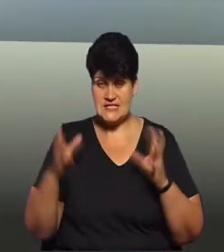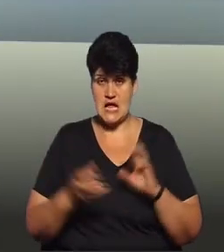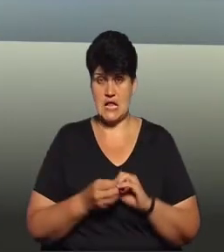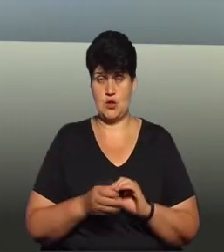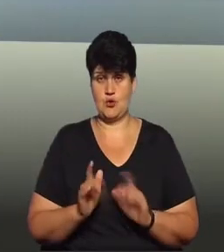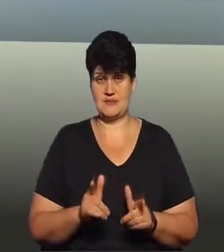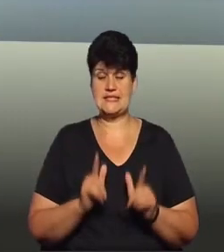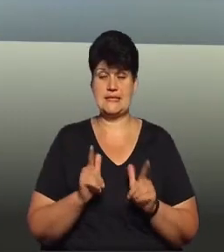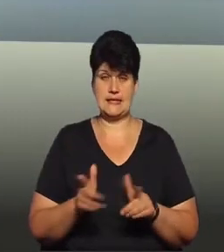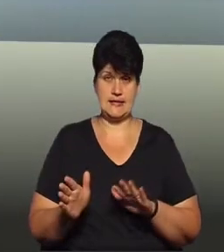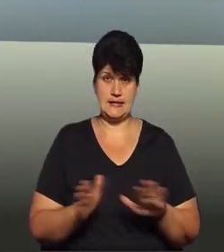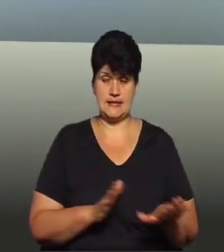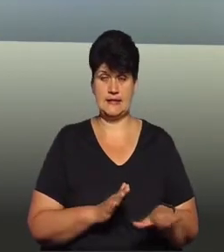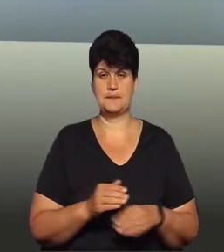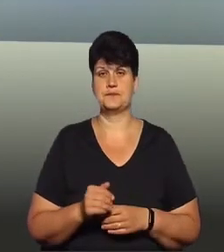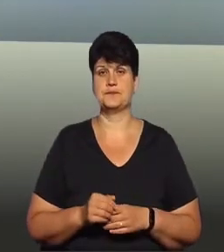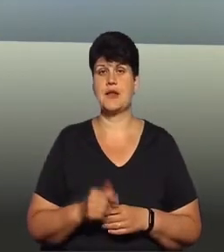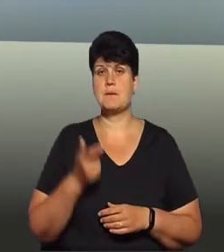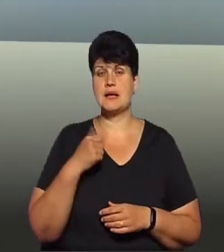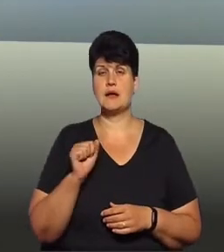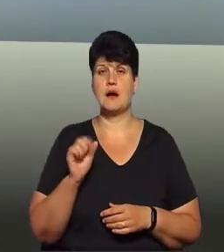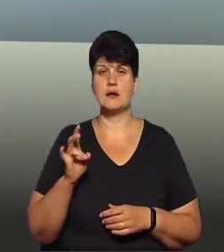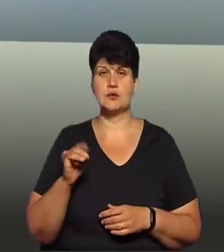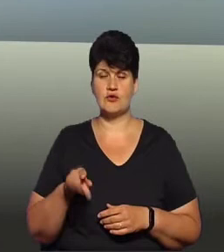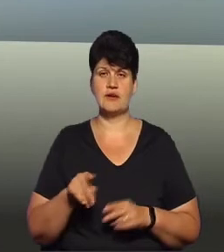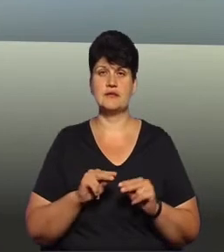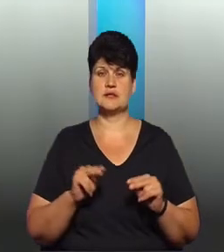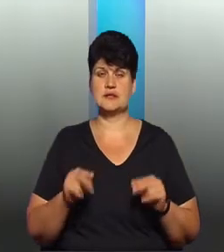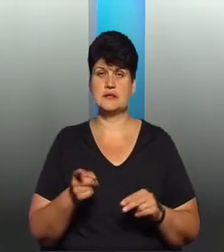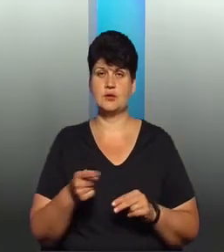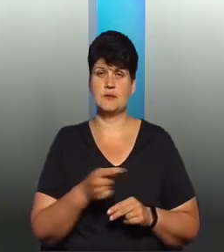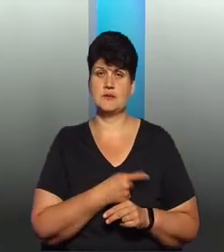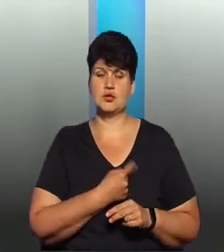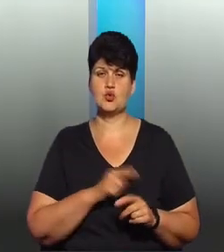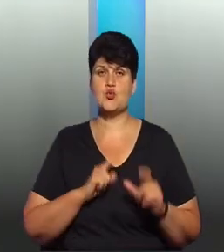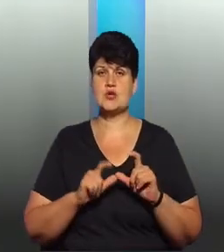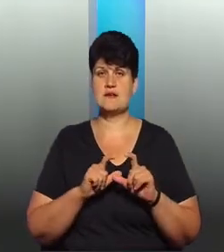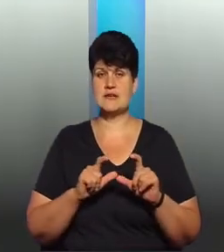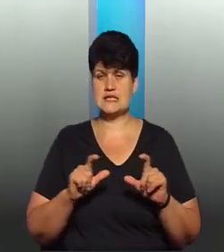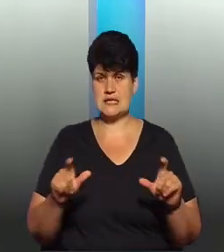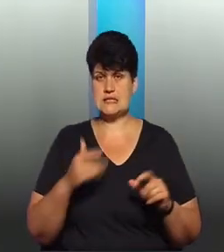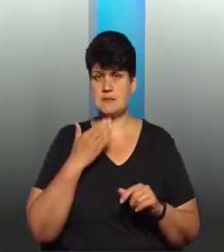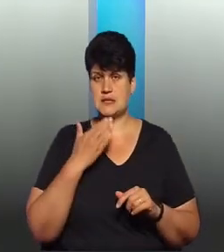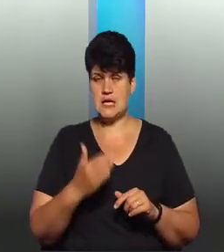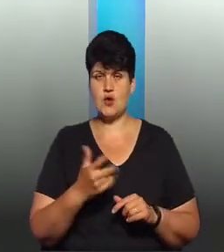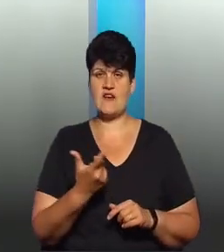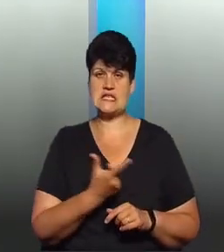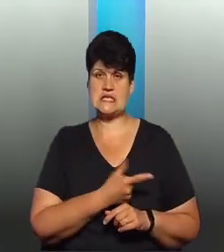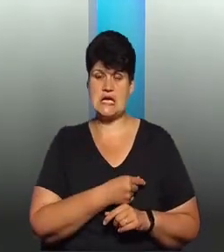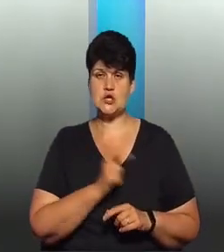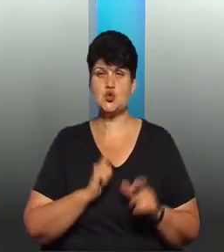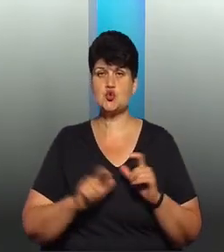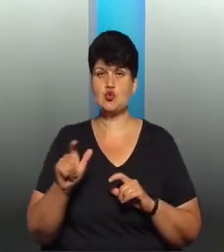Анатолію, оскільки ви є викладачем Тернопільського медуніверситету, ще запитаю вас про вакцинацію студентів, в тому числі іноземних. Вакцинуються,